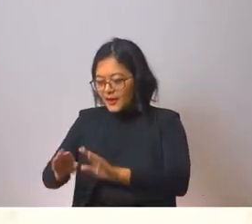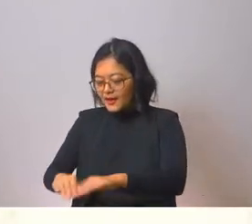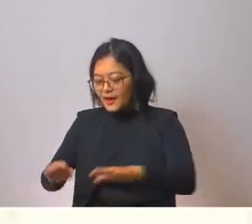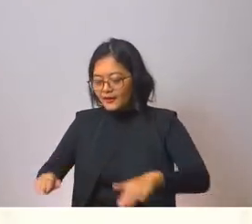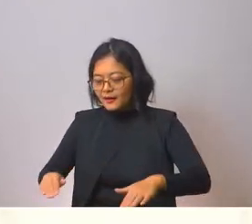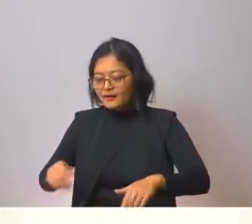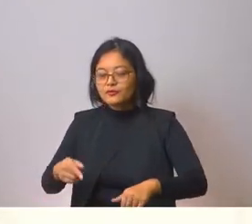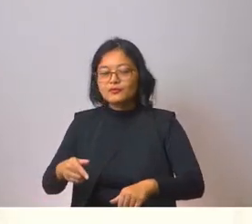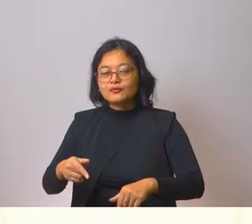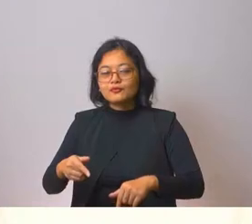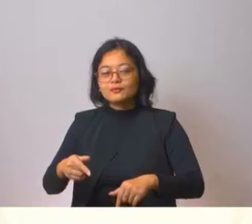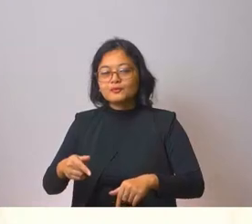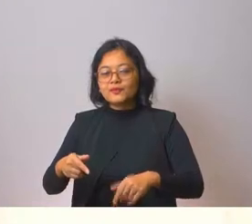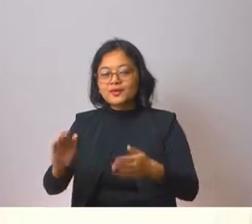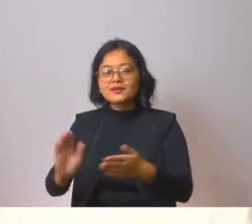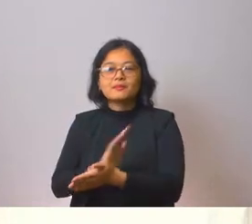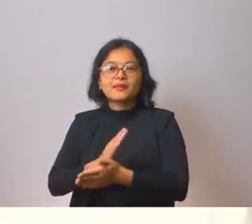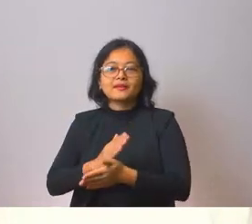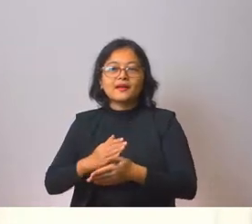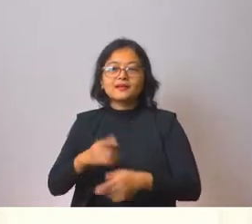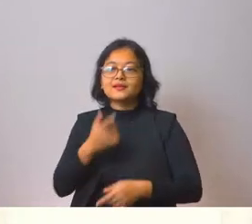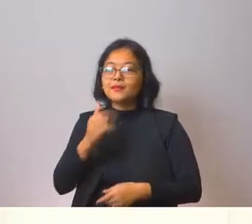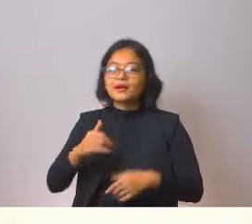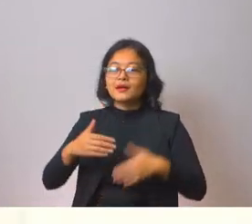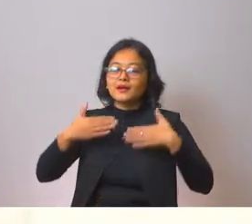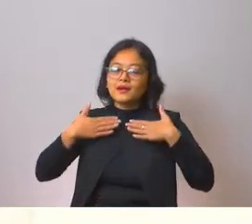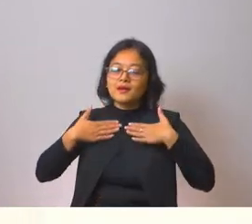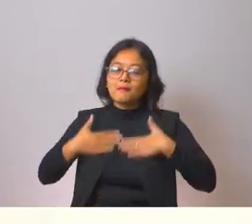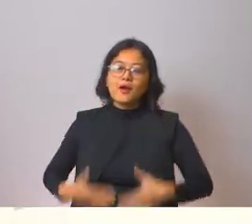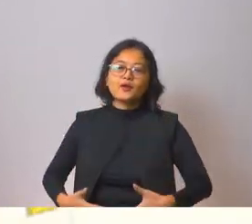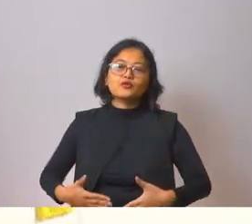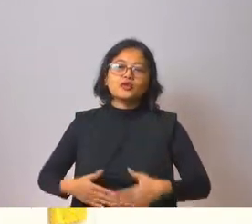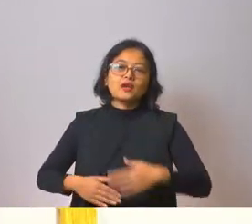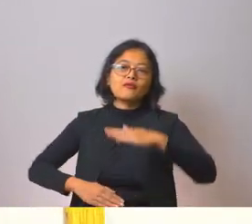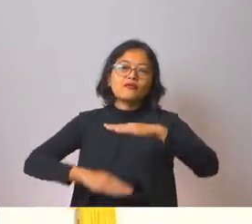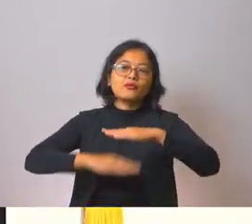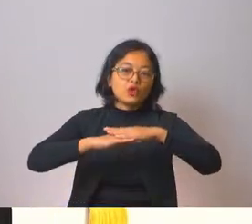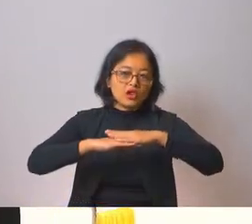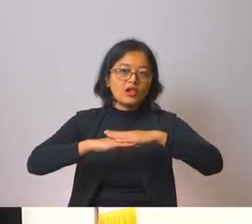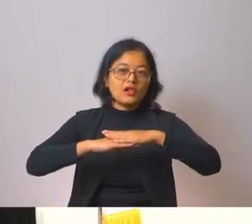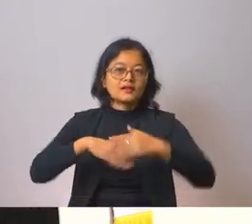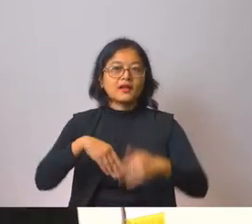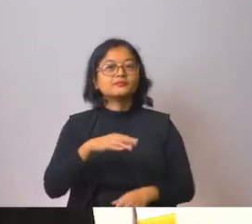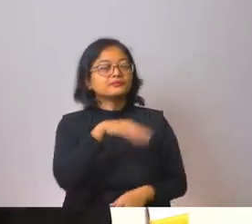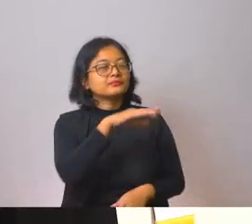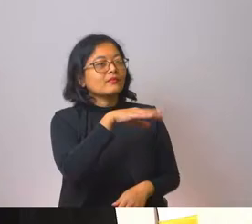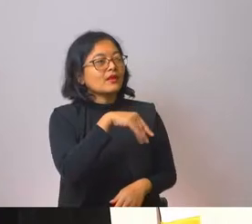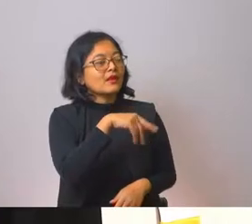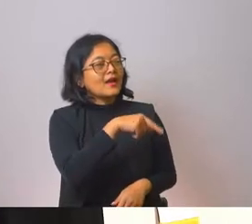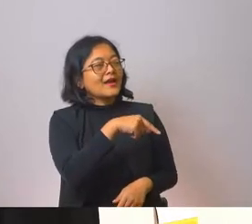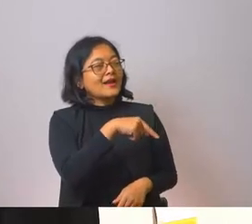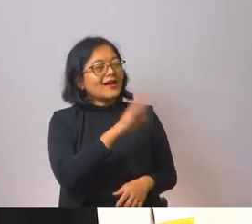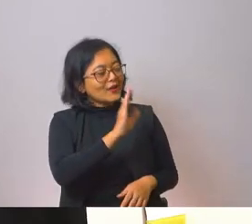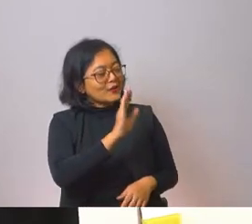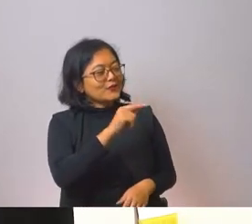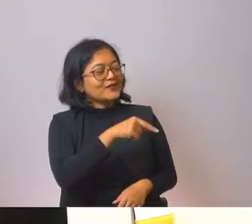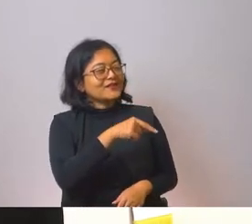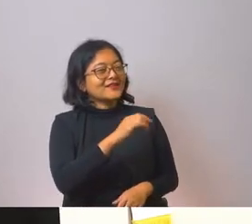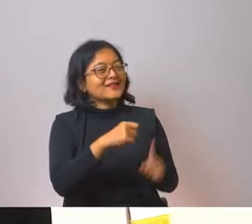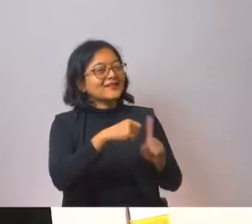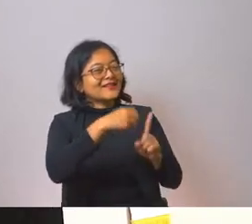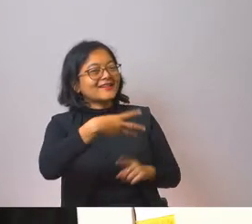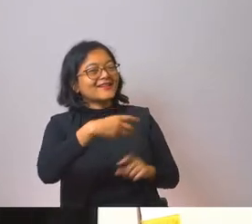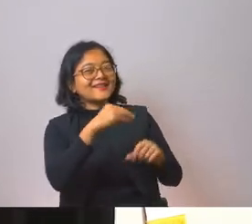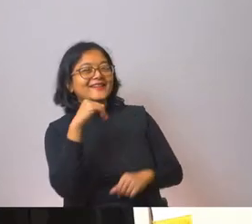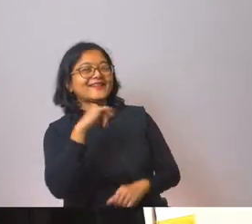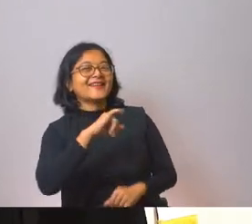Iya. Kak Kesia kan guru sekolah minggu. Betul Kak. Dari dulu kini sampai selama-lamanya gitu ya. Enggak